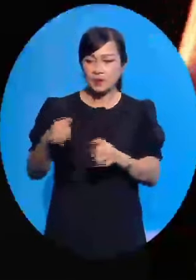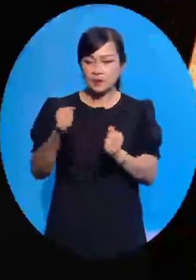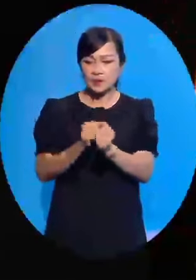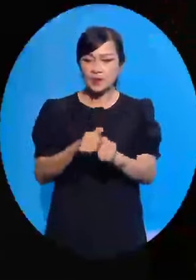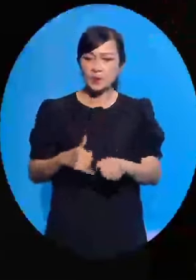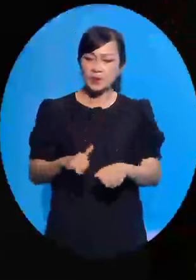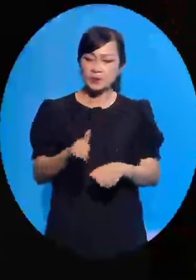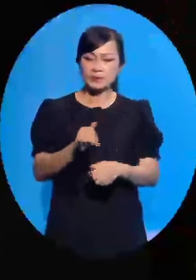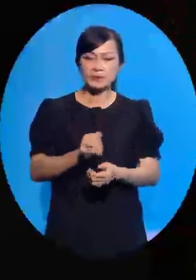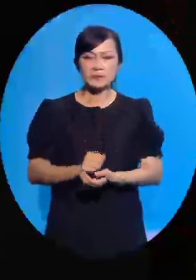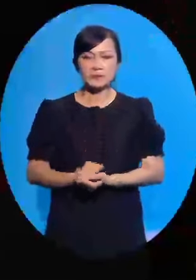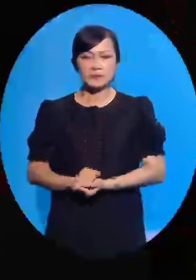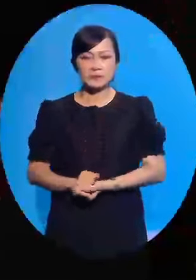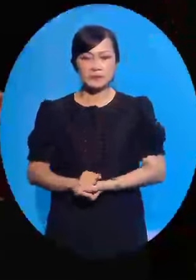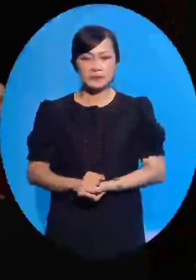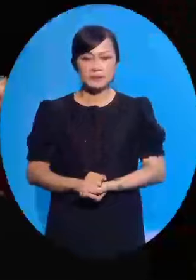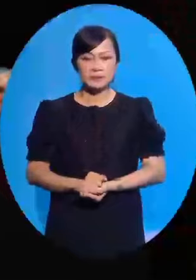quê hương.